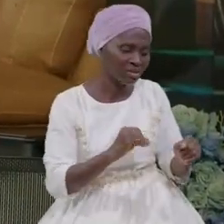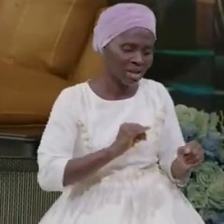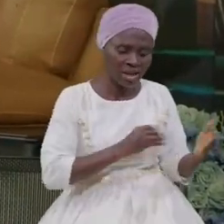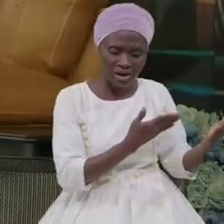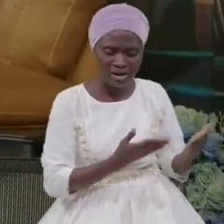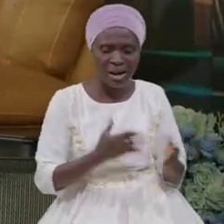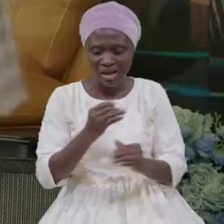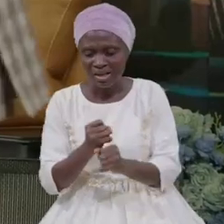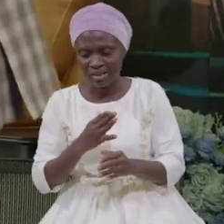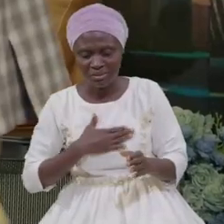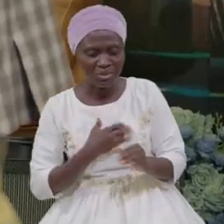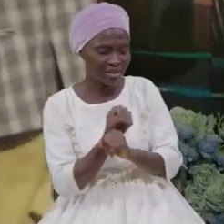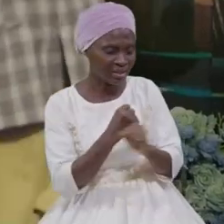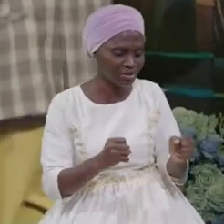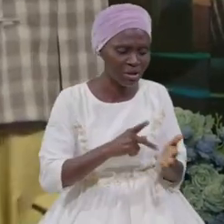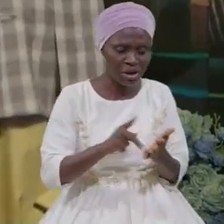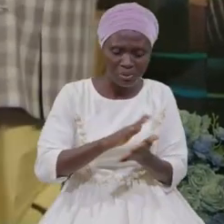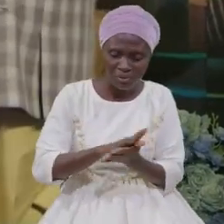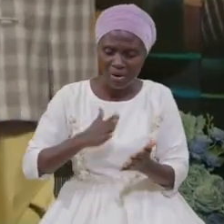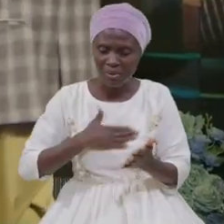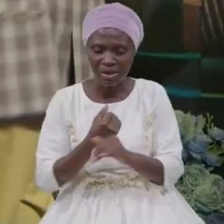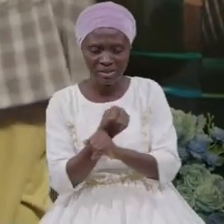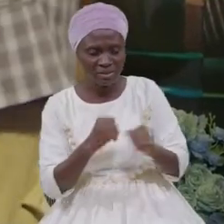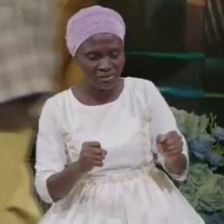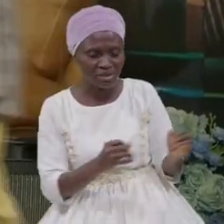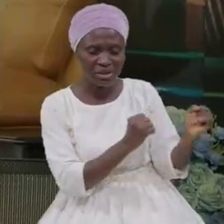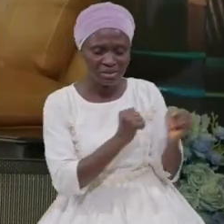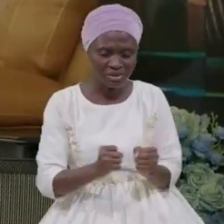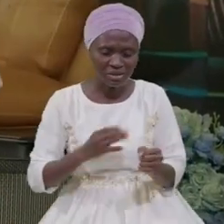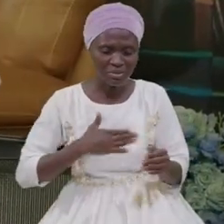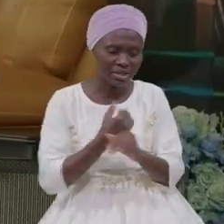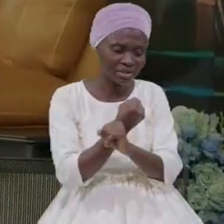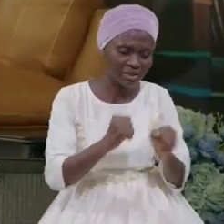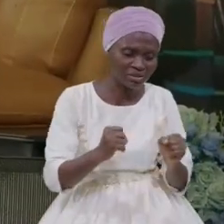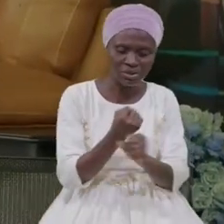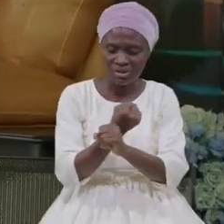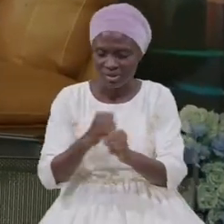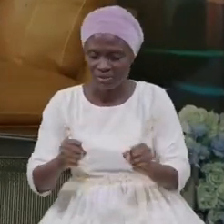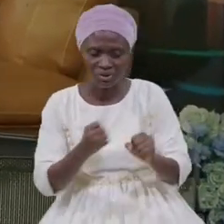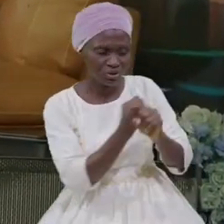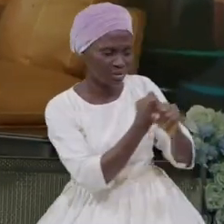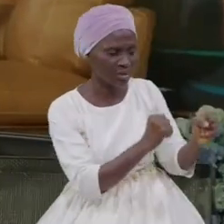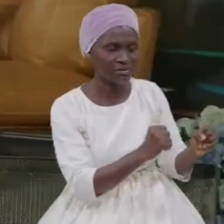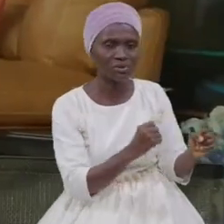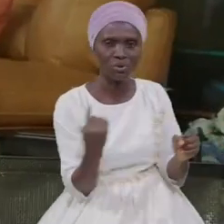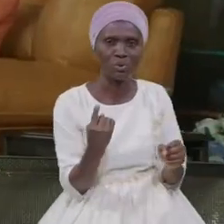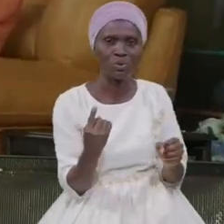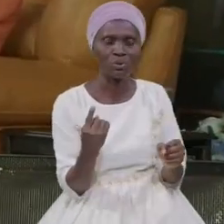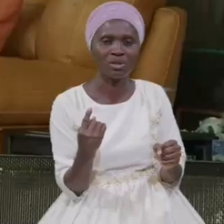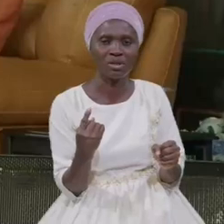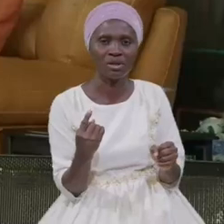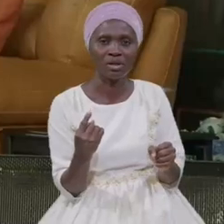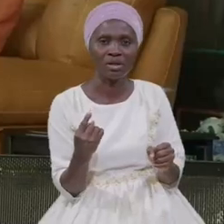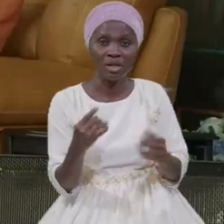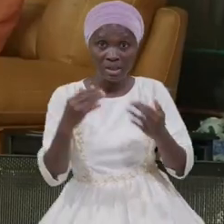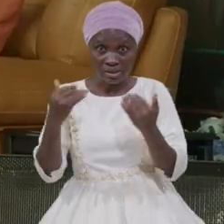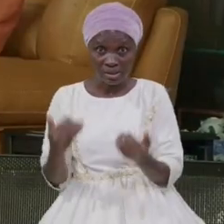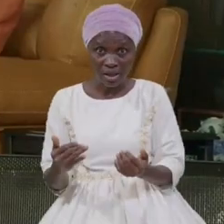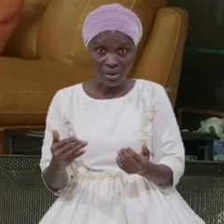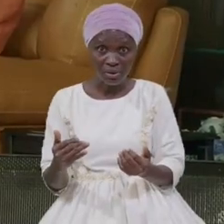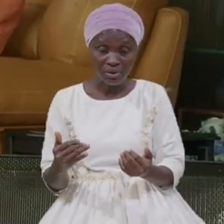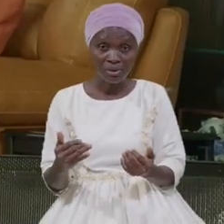salut, purifie mon salut, lave mon salut, fortifie mon salut, salut, salut, salut. Maintenant que le Dieu de